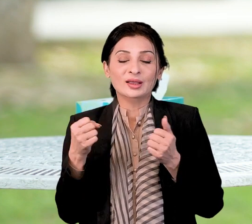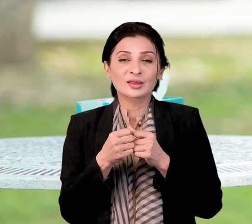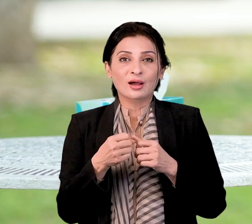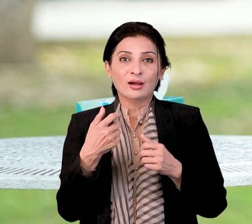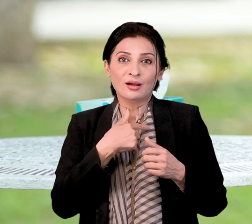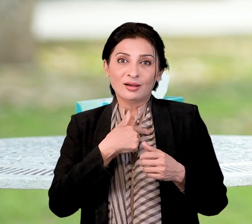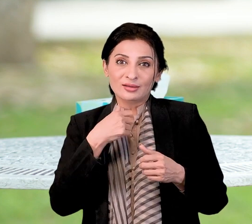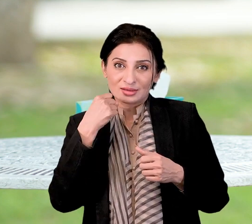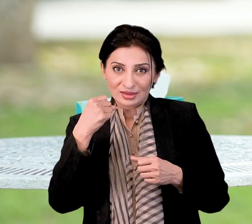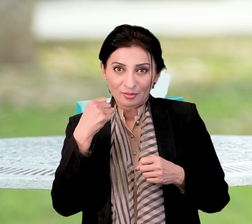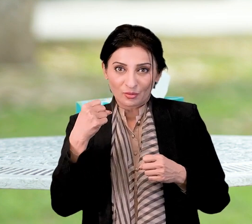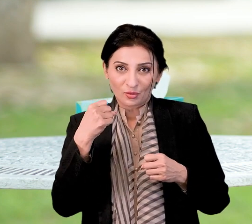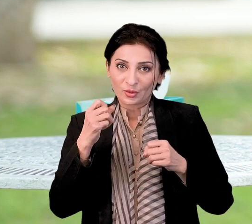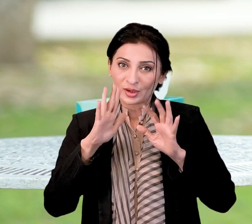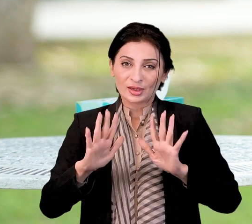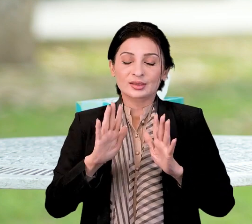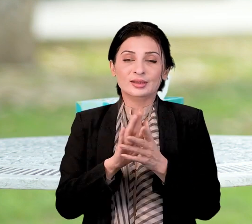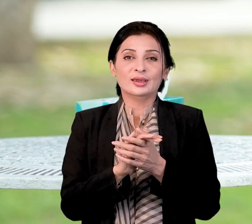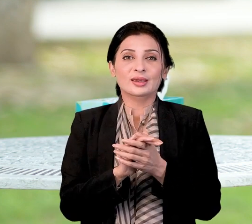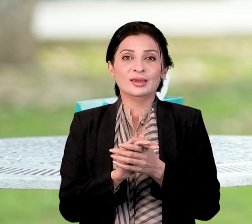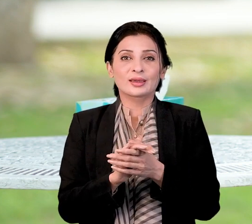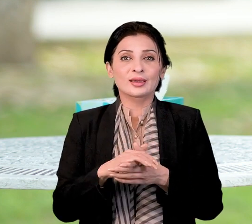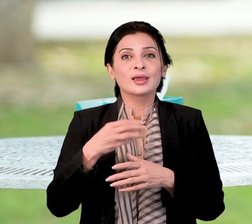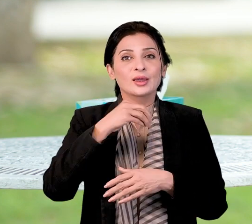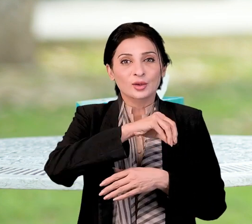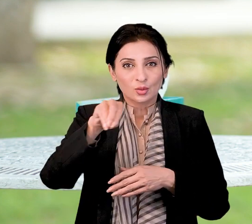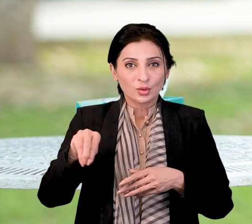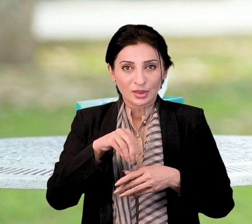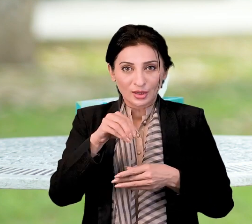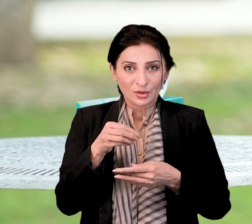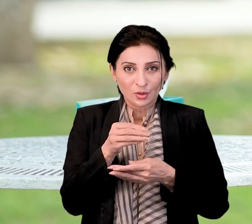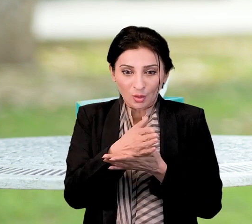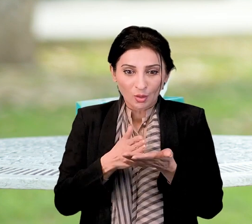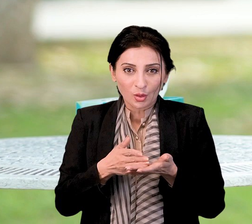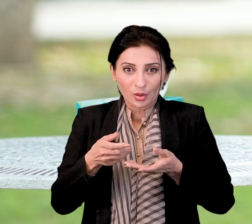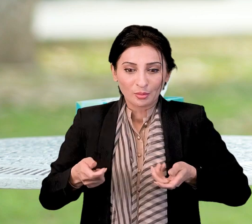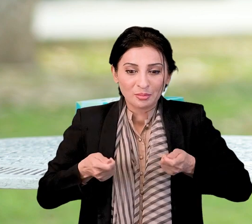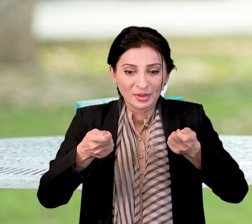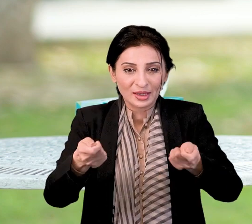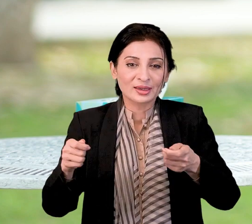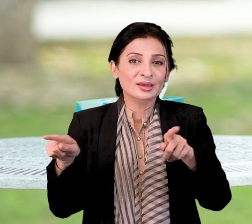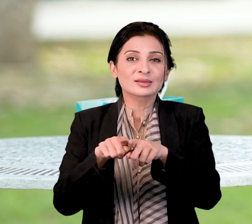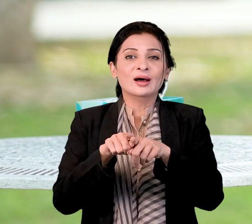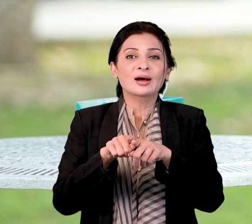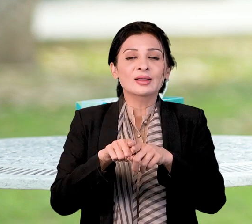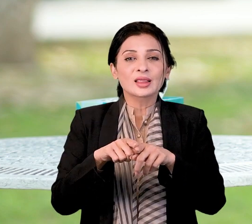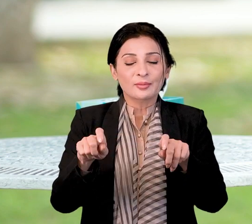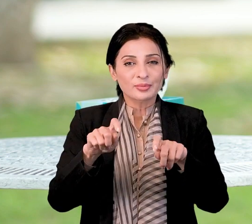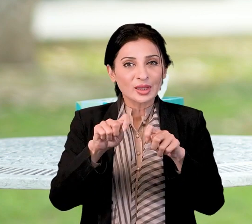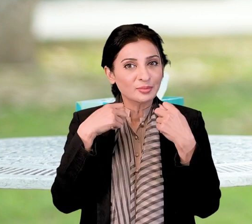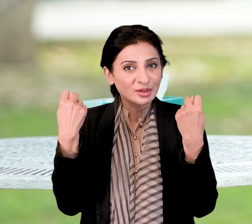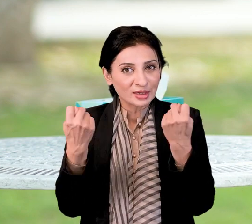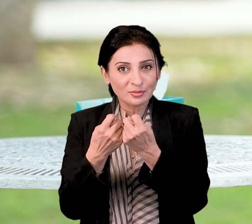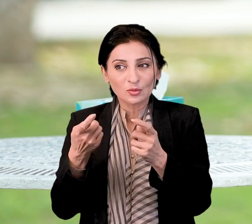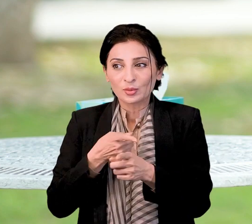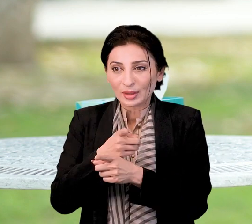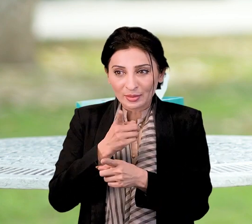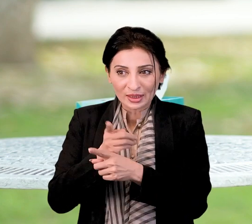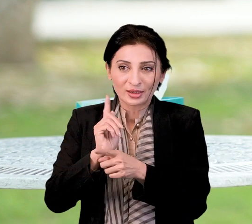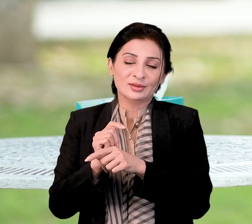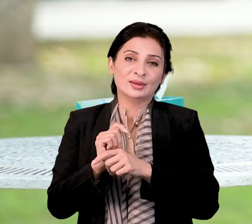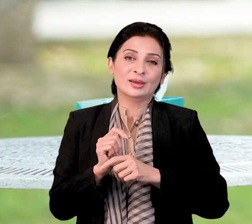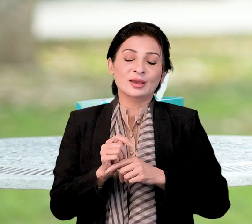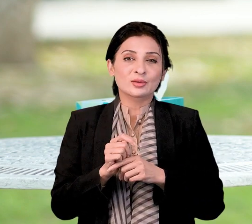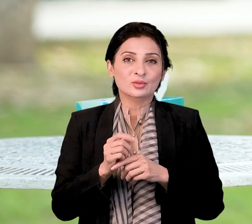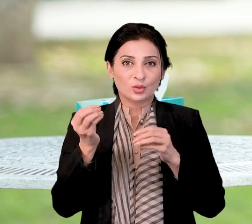हमारा एम्बियंस इज़ अप टू द मार्क, कि लोग हैप्पी फील करें. इट्स अ हैप्पी प्लेस. एट द एंड ऑफ द डे it started